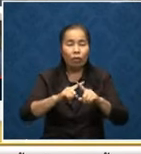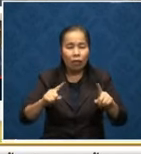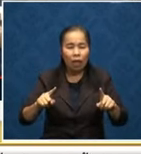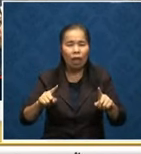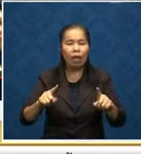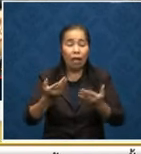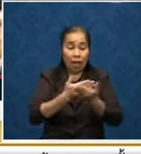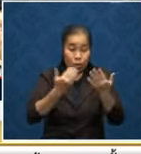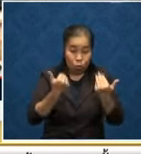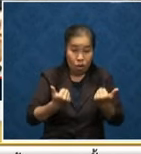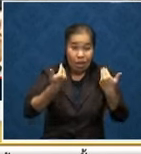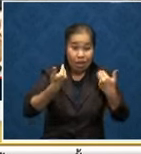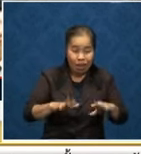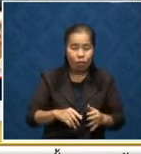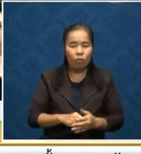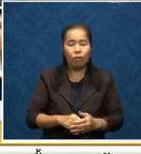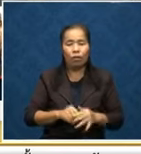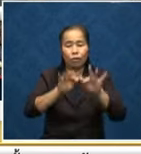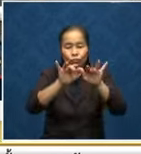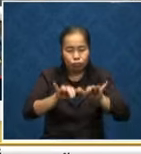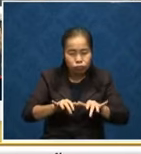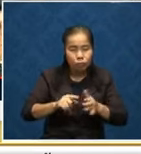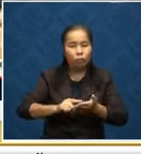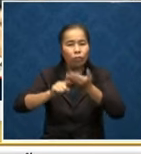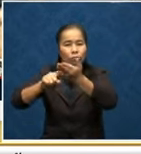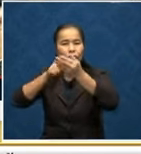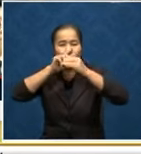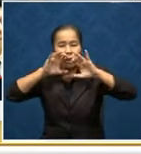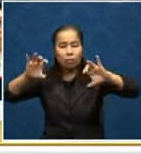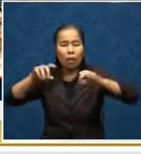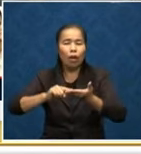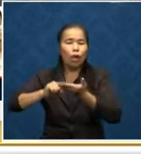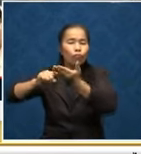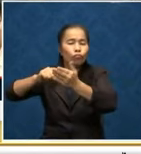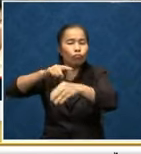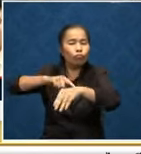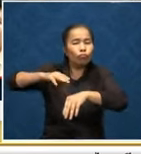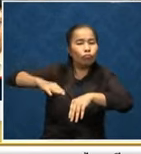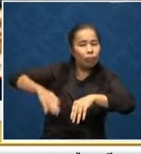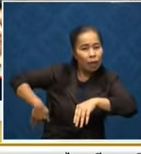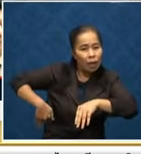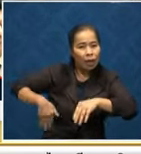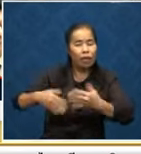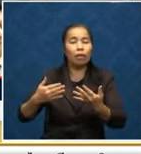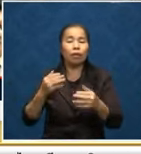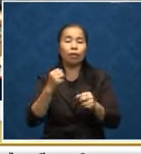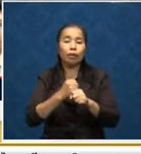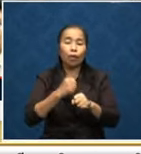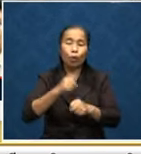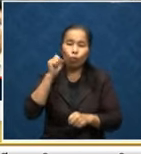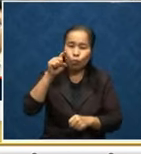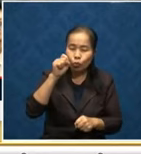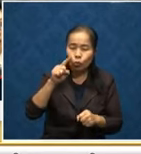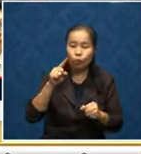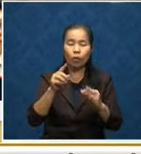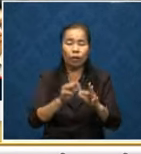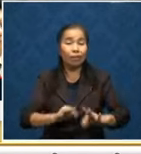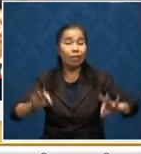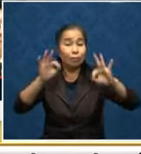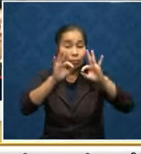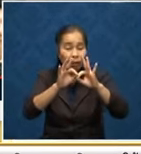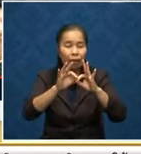จะไปถึงรัฐบาลอาจจะทําให้เกิดความล่าช้าบ้างนะครับเพราะฉะนั้นเรื่องของความเร่งด่วนเรื่องของความสำคัญในการ